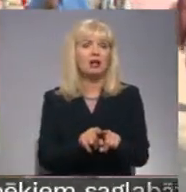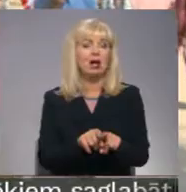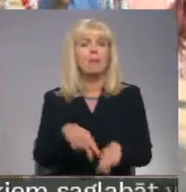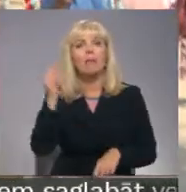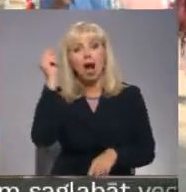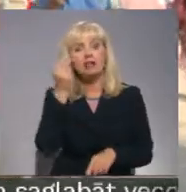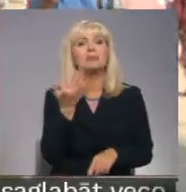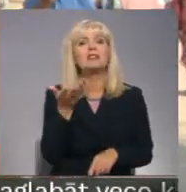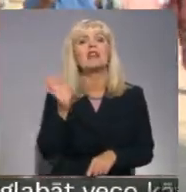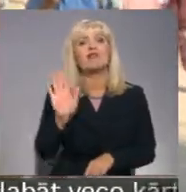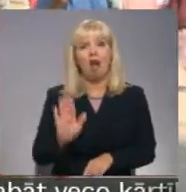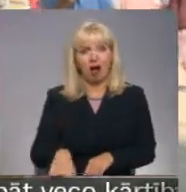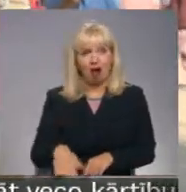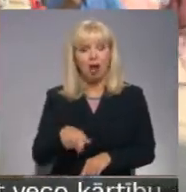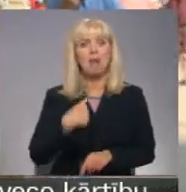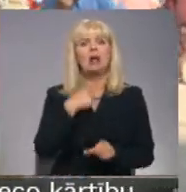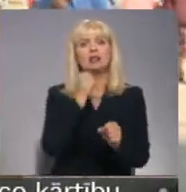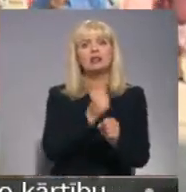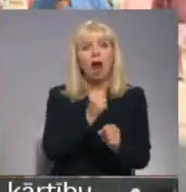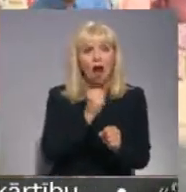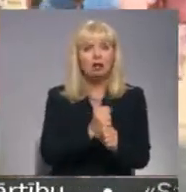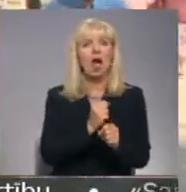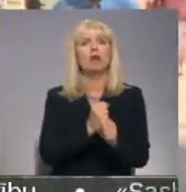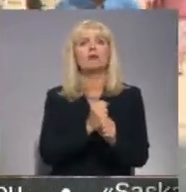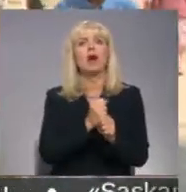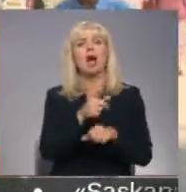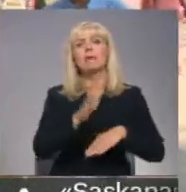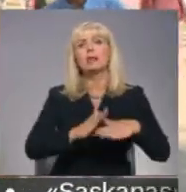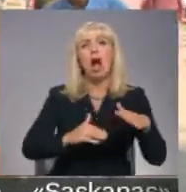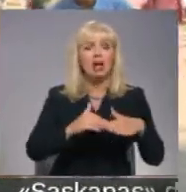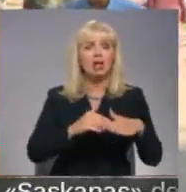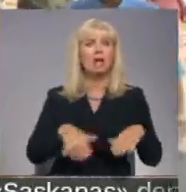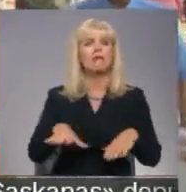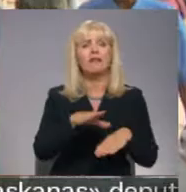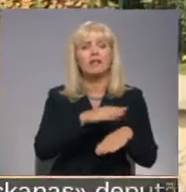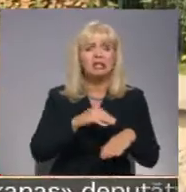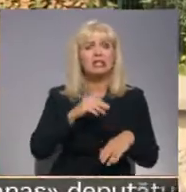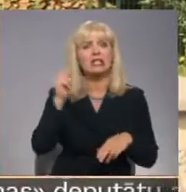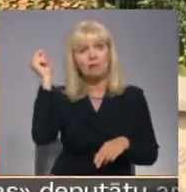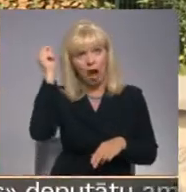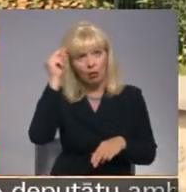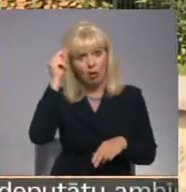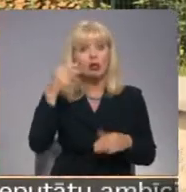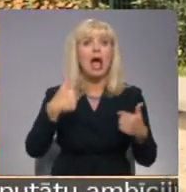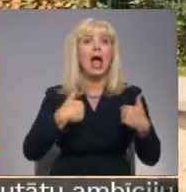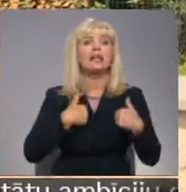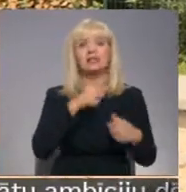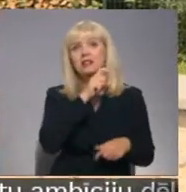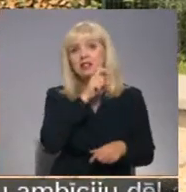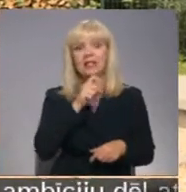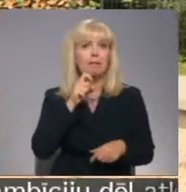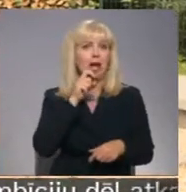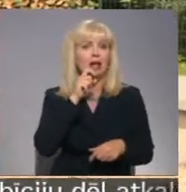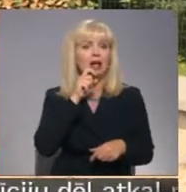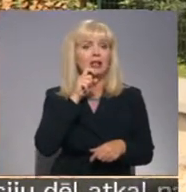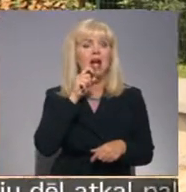mācījāmies, cik nu varējām, strādājot un viss, un praktiski viss izskolojās. Es esmu Sibīrijas